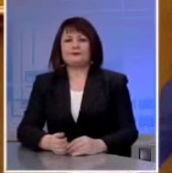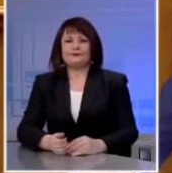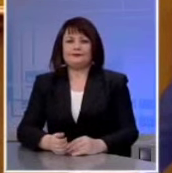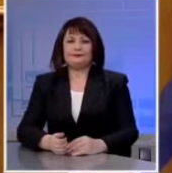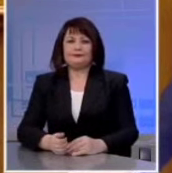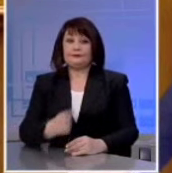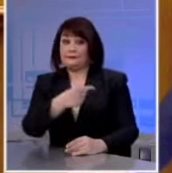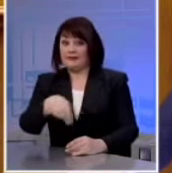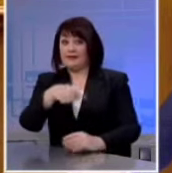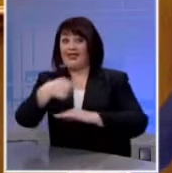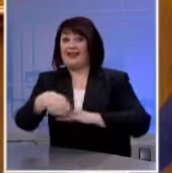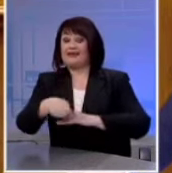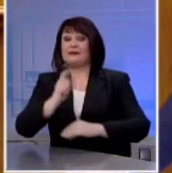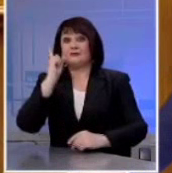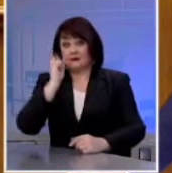να γνωρίζουν